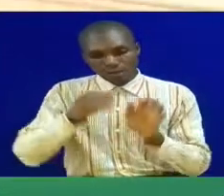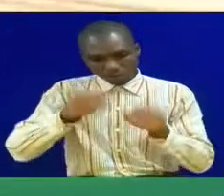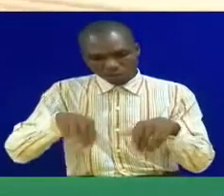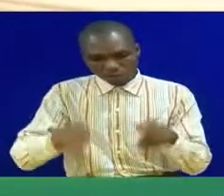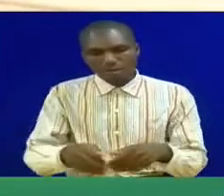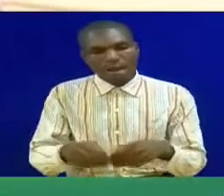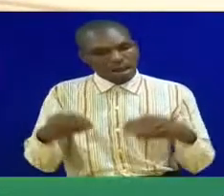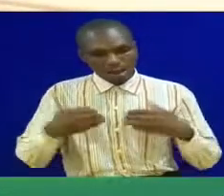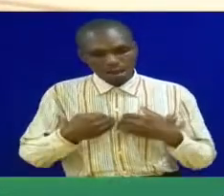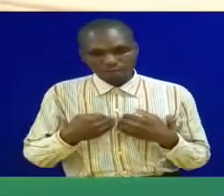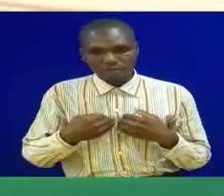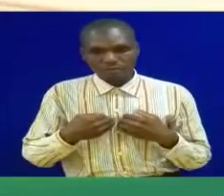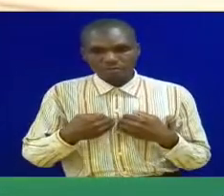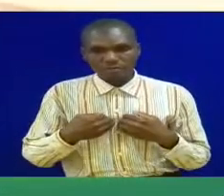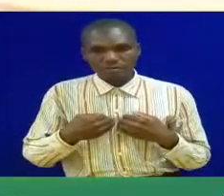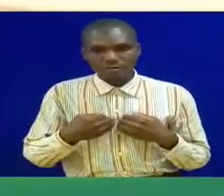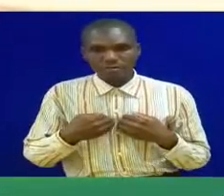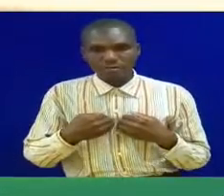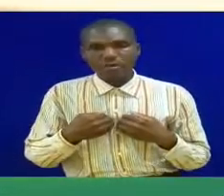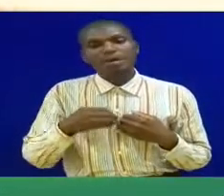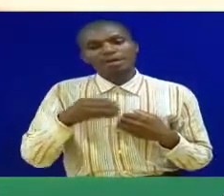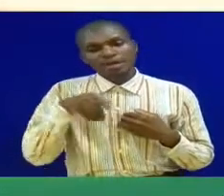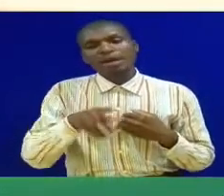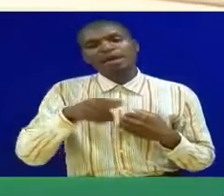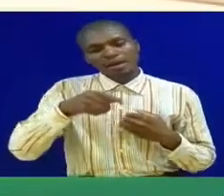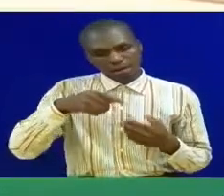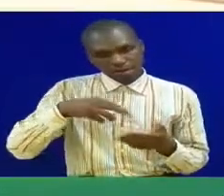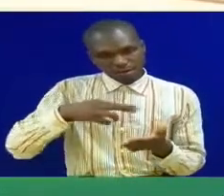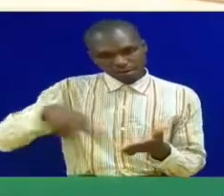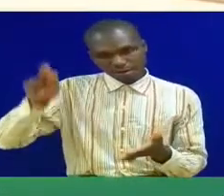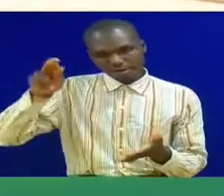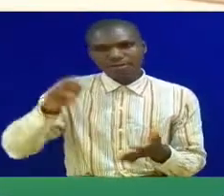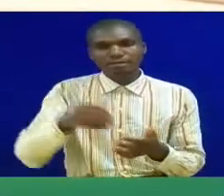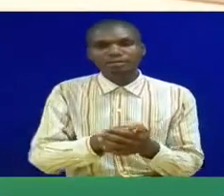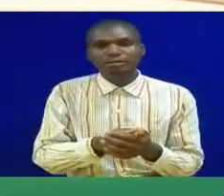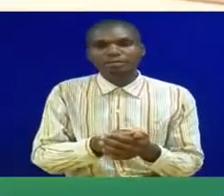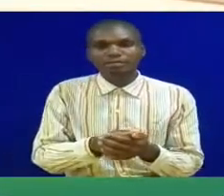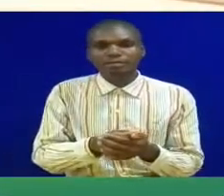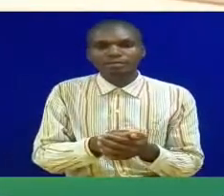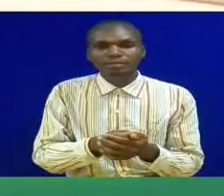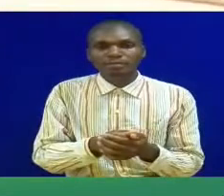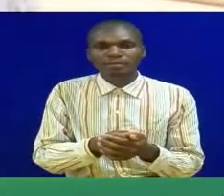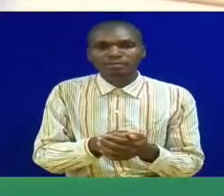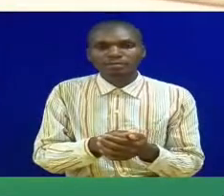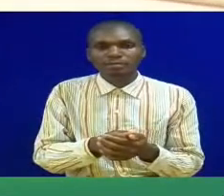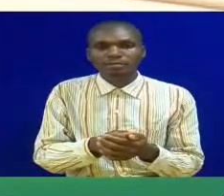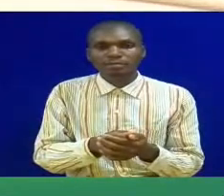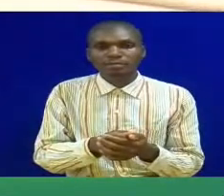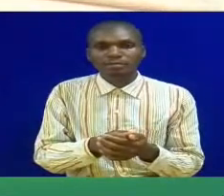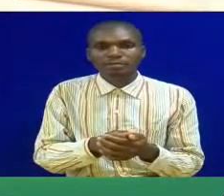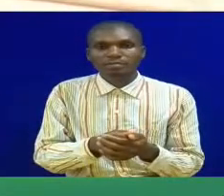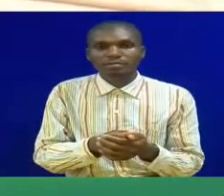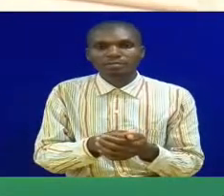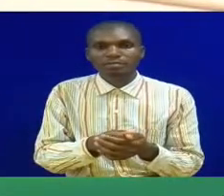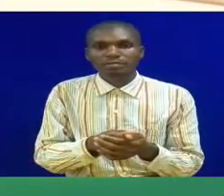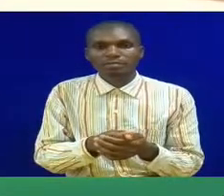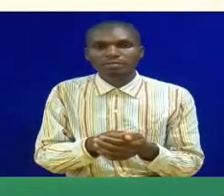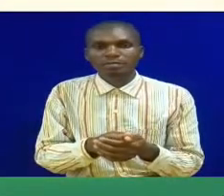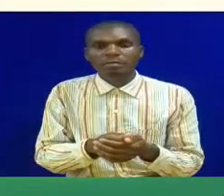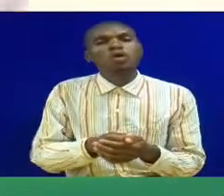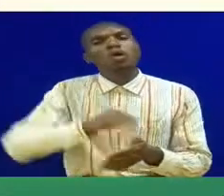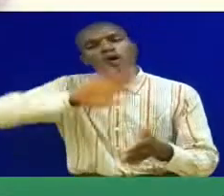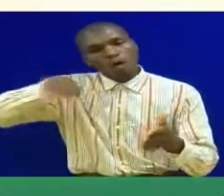watapata haki yao, kurema na jasho yao. Baba kea! Baba kea! Kila